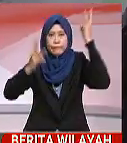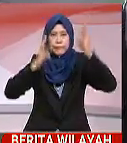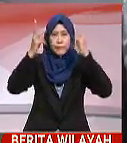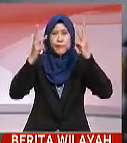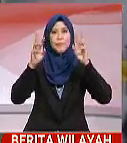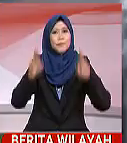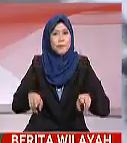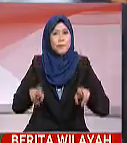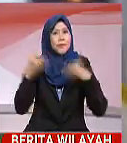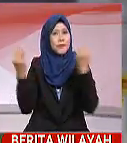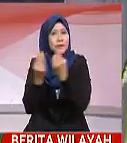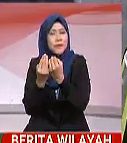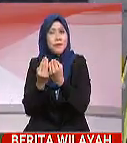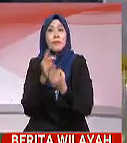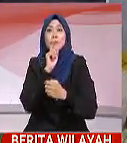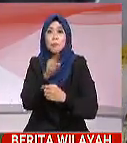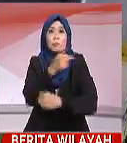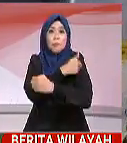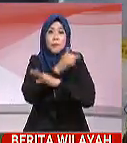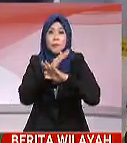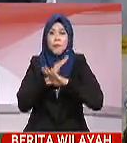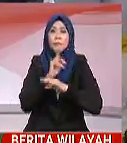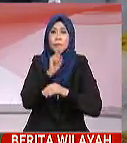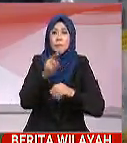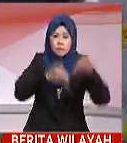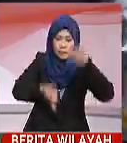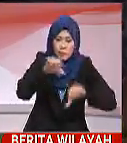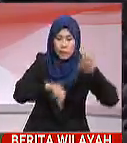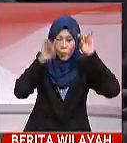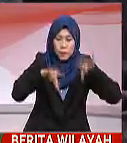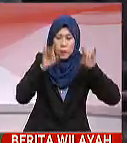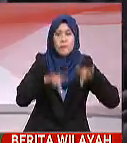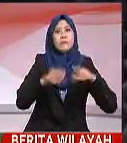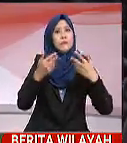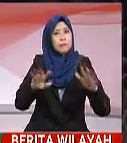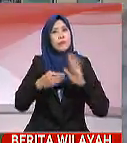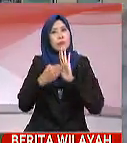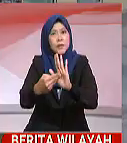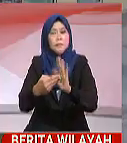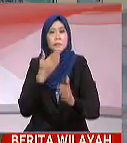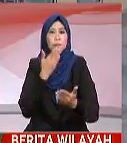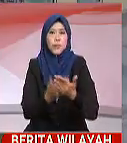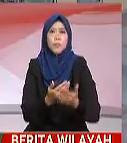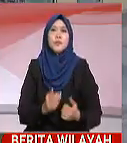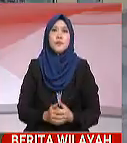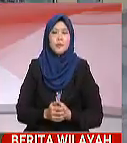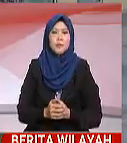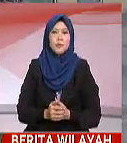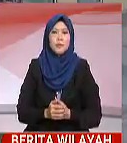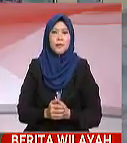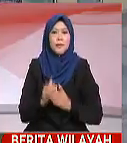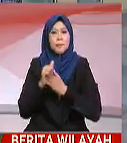masyarakat walaupun penghasilannya jelas dilakukan secara klinikal dan ujian makmal. Kita